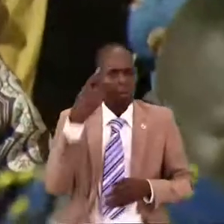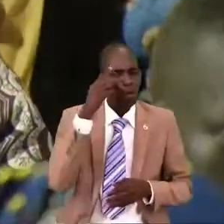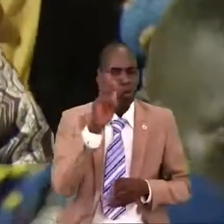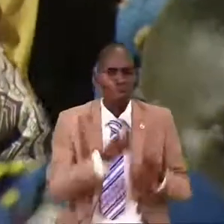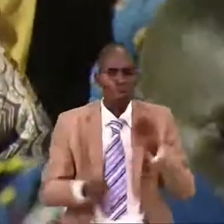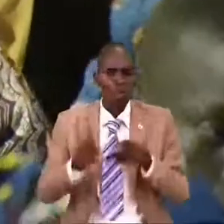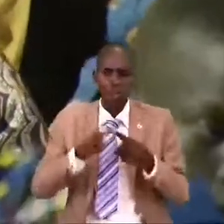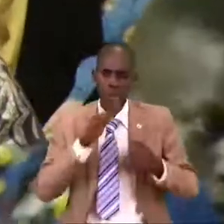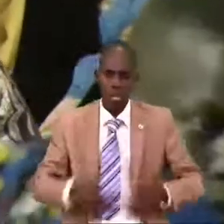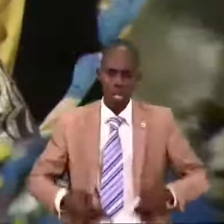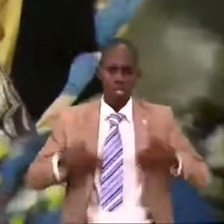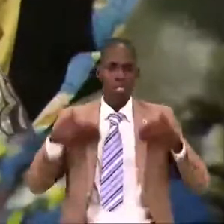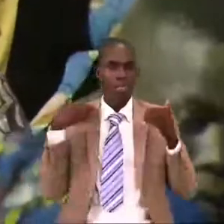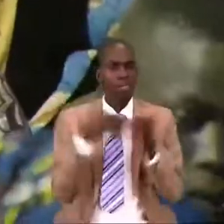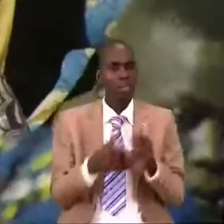riche en bonté.